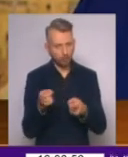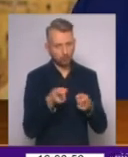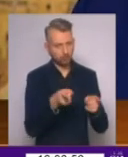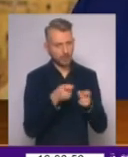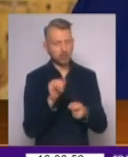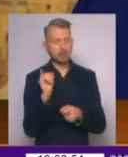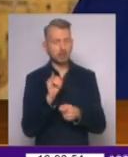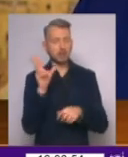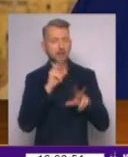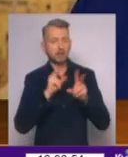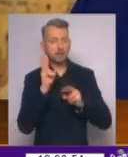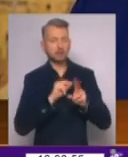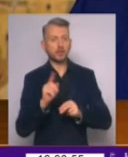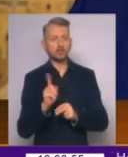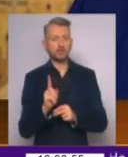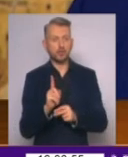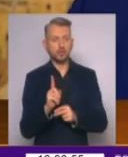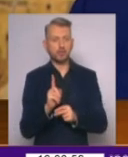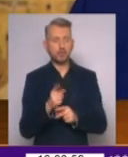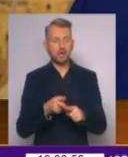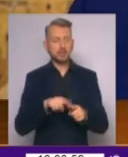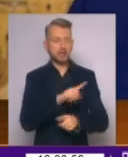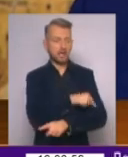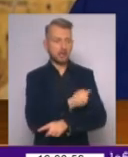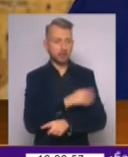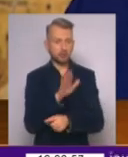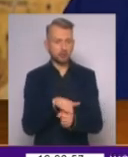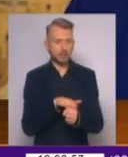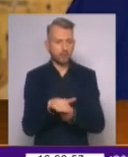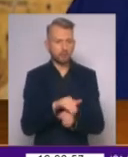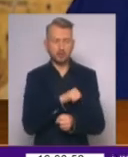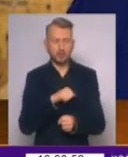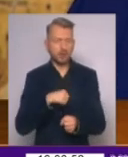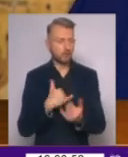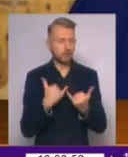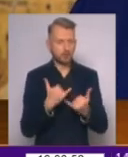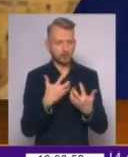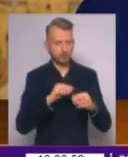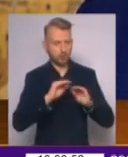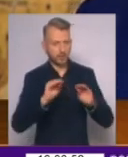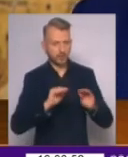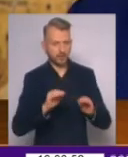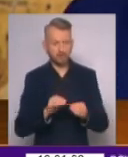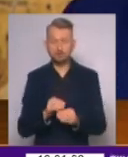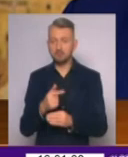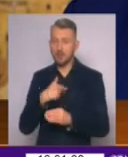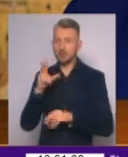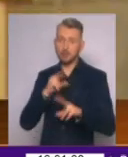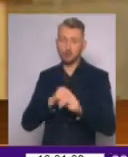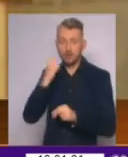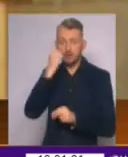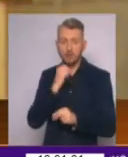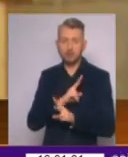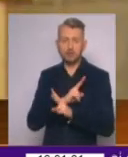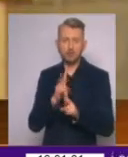і надіємося, що ця лікарня буде наповнена найсучаснішим обладнанням. Дуже сподіваюся, дуже дякую. Не будемо кого судити з